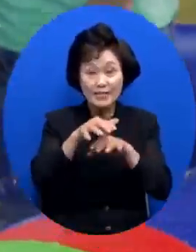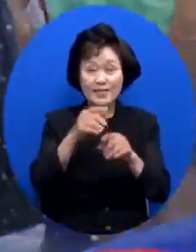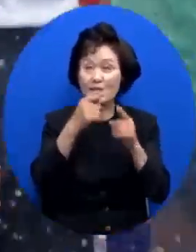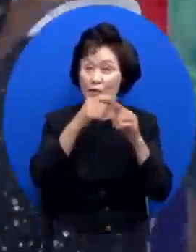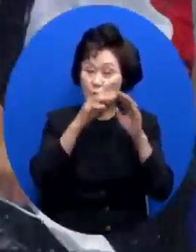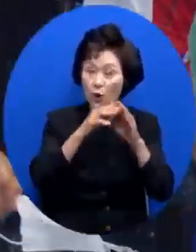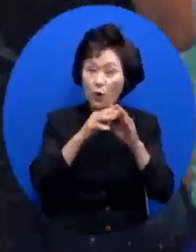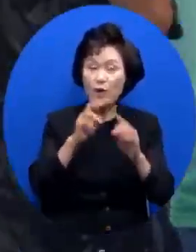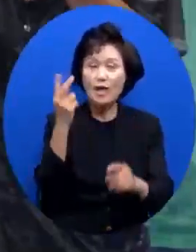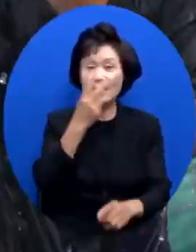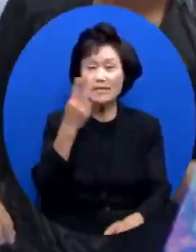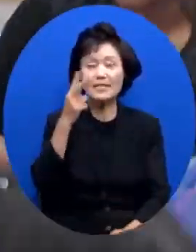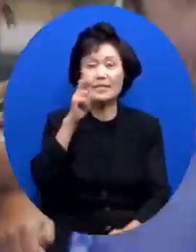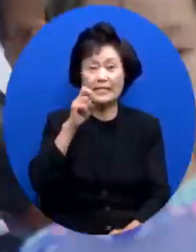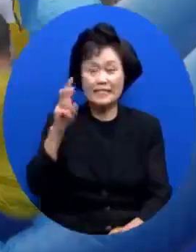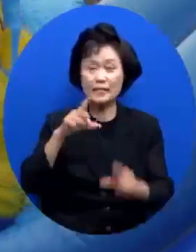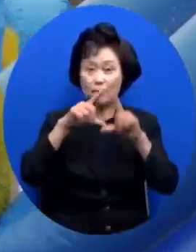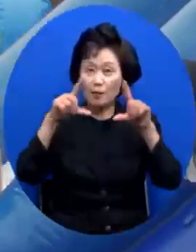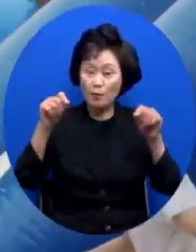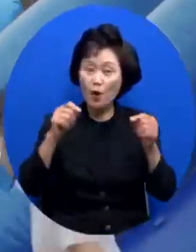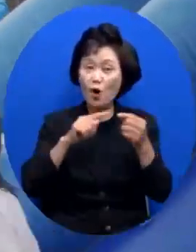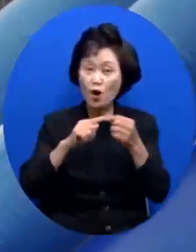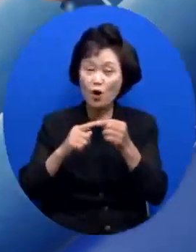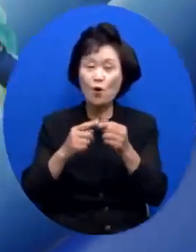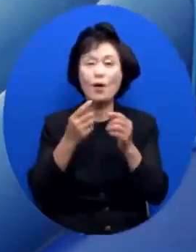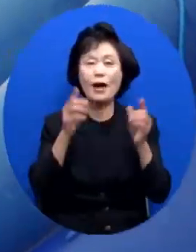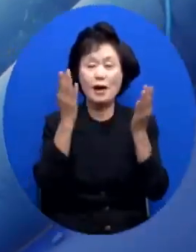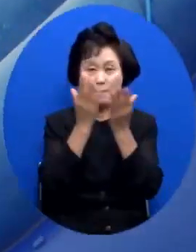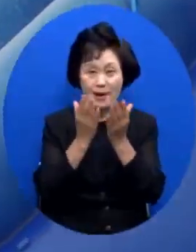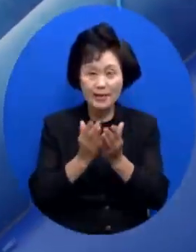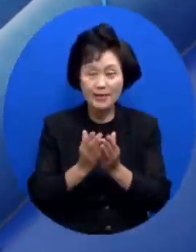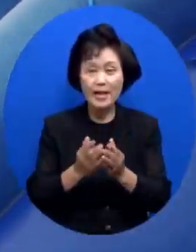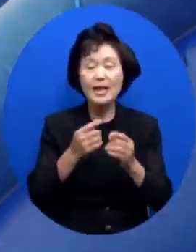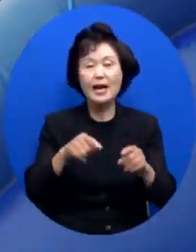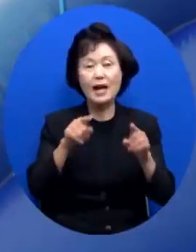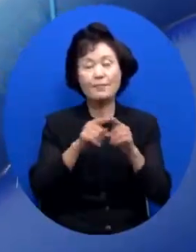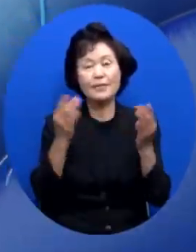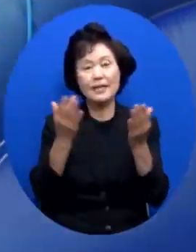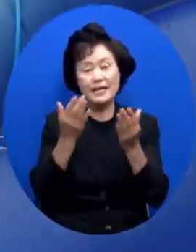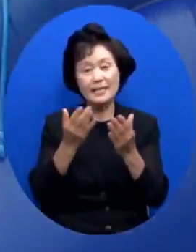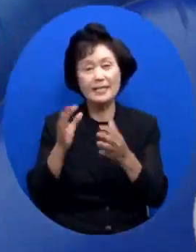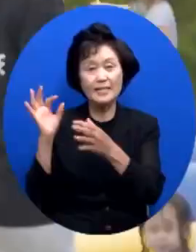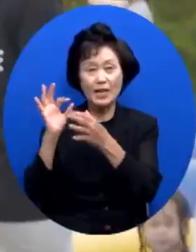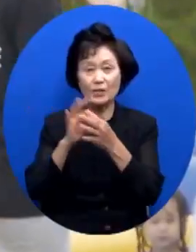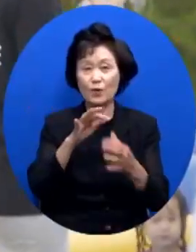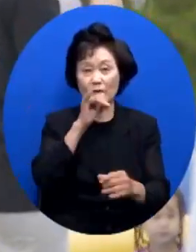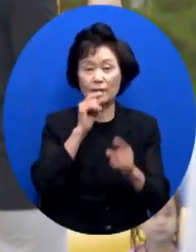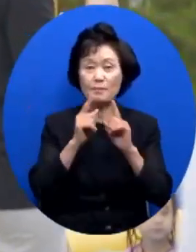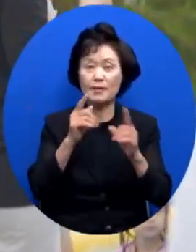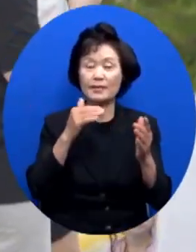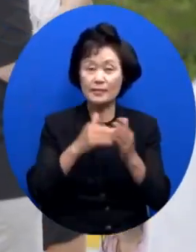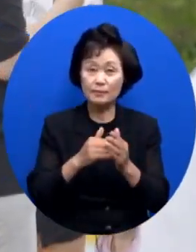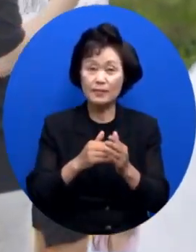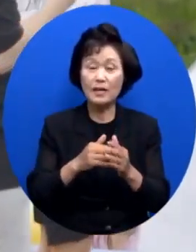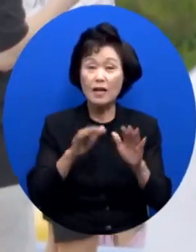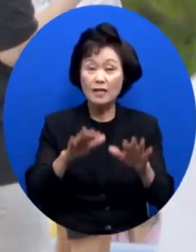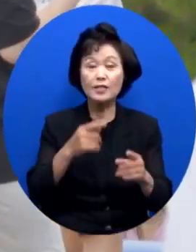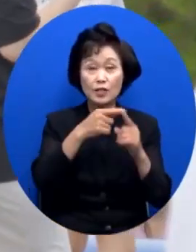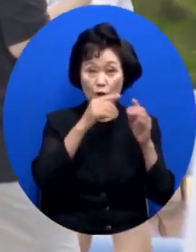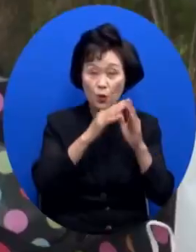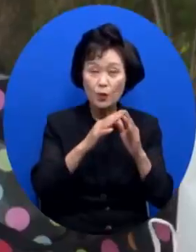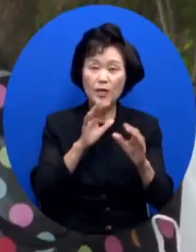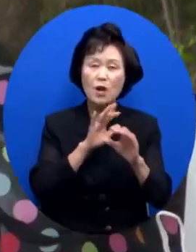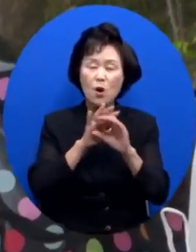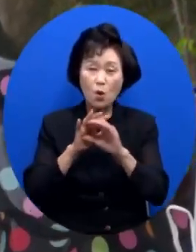교회의 2022년 표어에 맞게 지역교회와 함께하기 위한 사역들을 이어가고 있다고 전했습니다. 현재 금란교회는